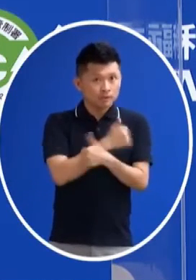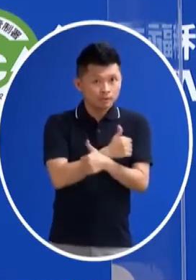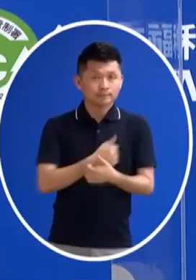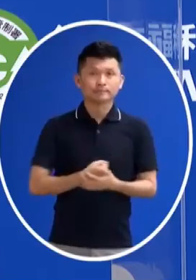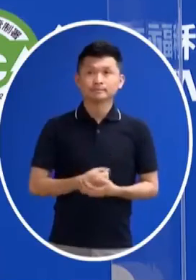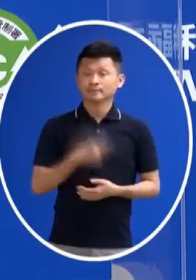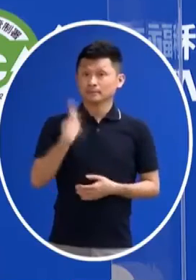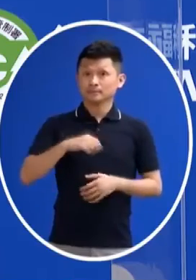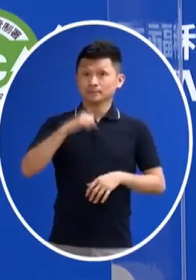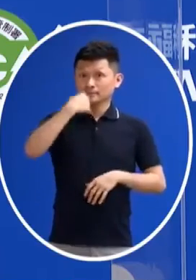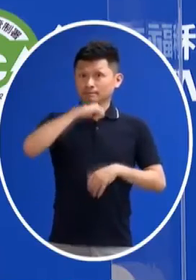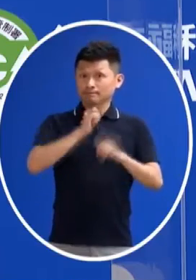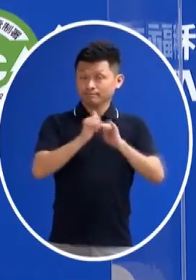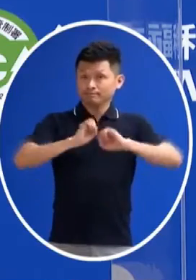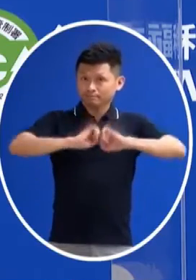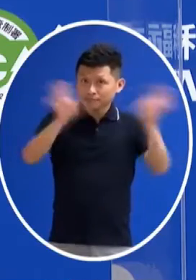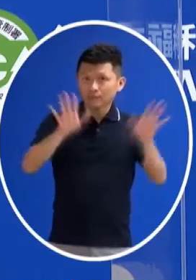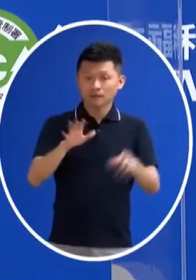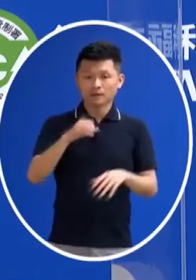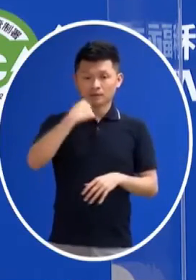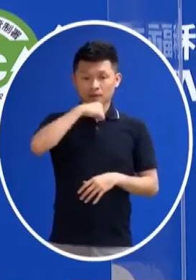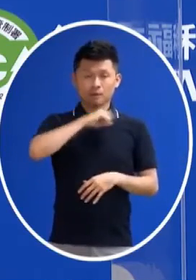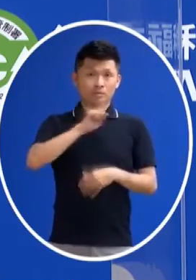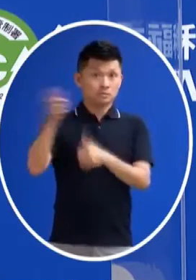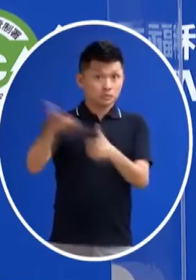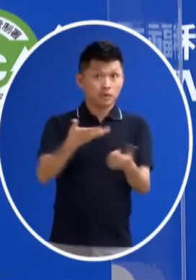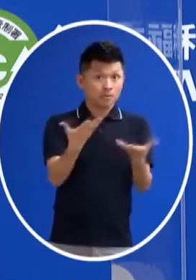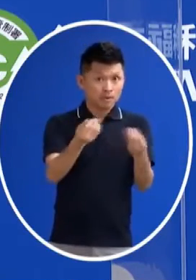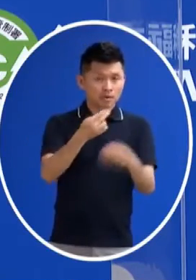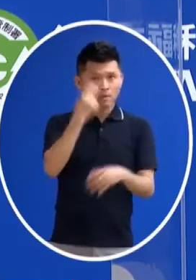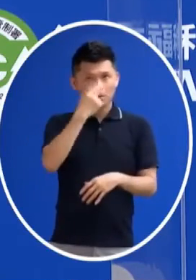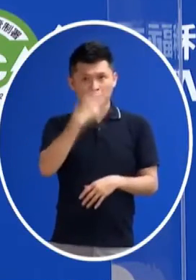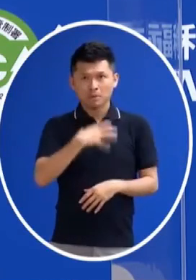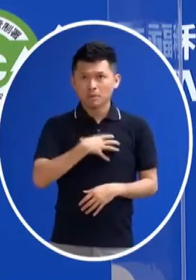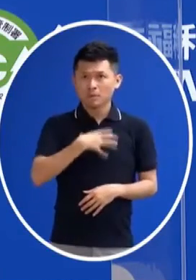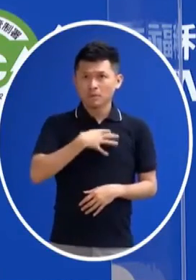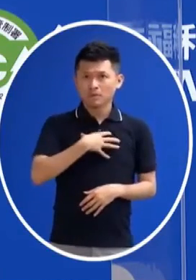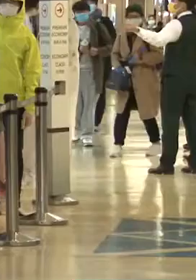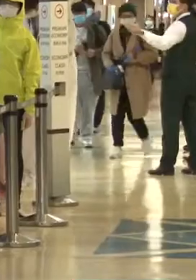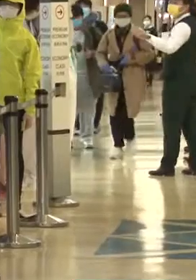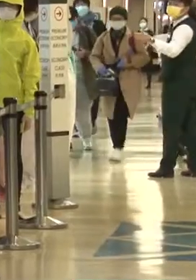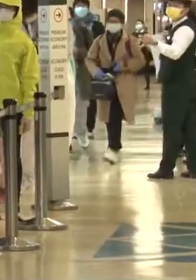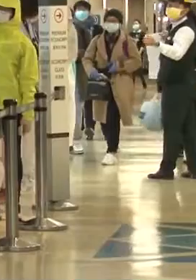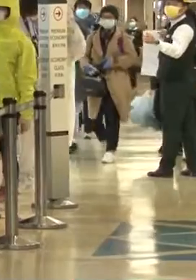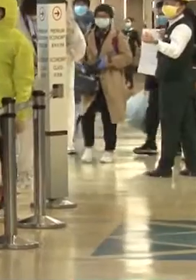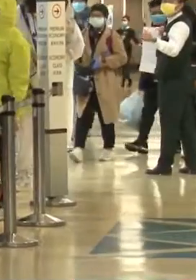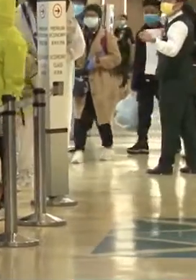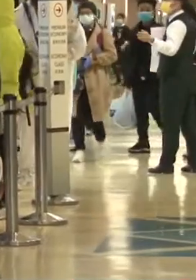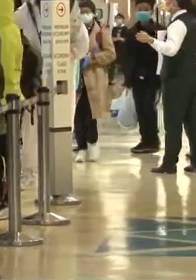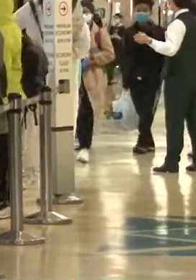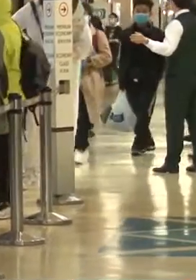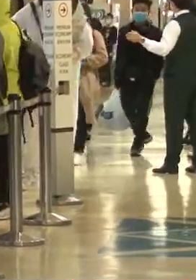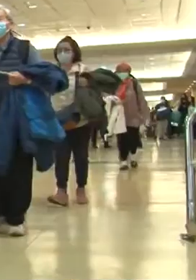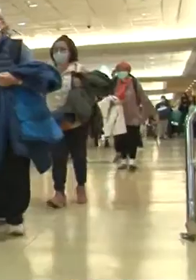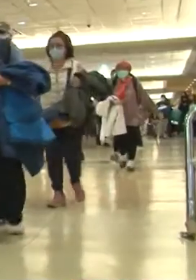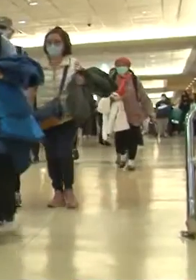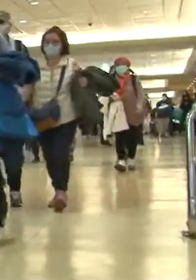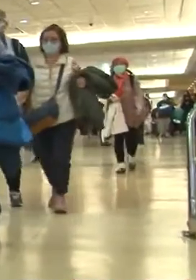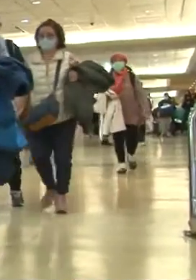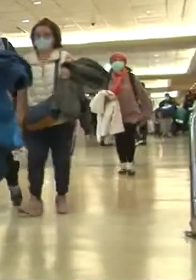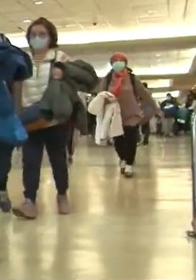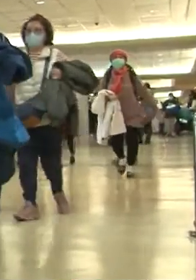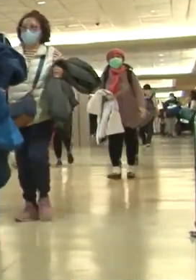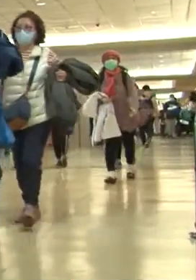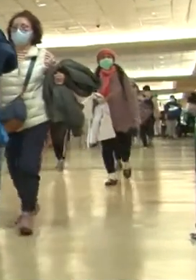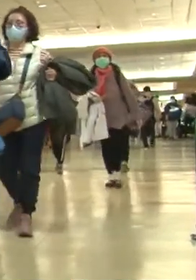人，纵使没有本土的案例，它的一个风险随时都是存在的。 另外，考量到国内疫情防控情形